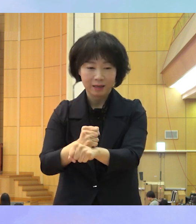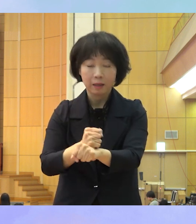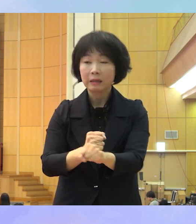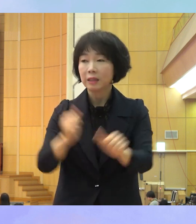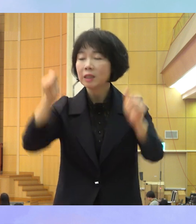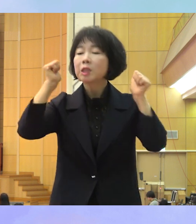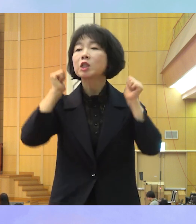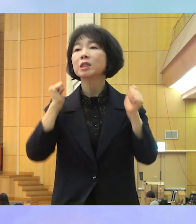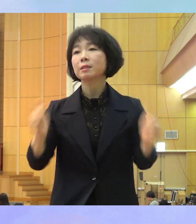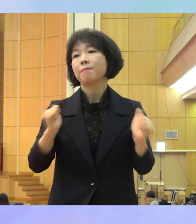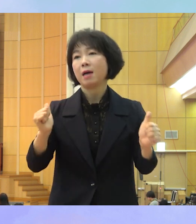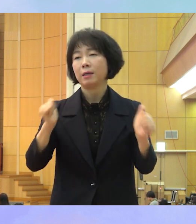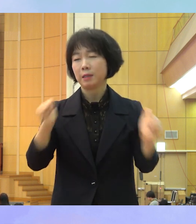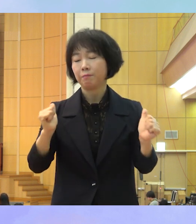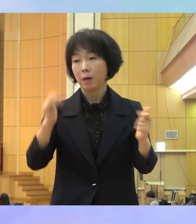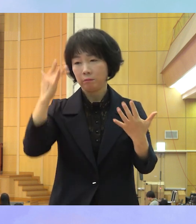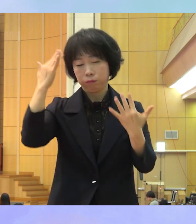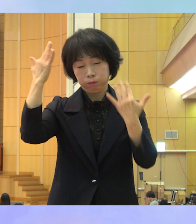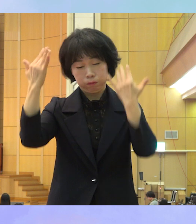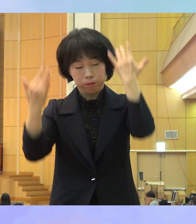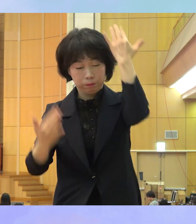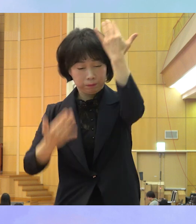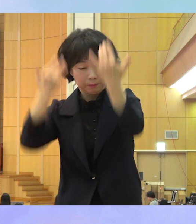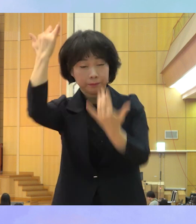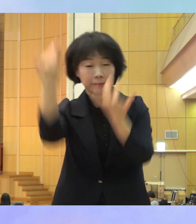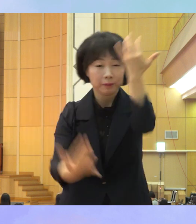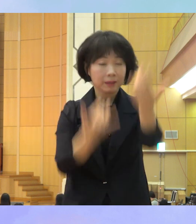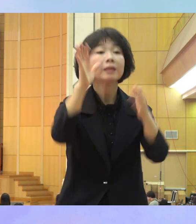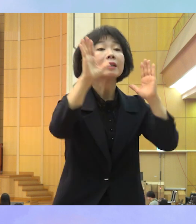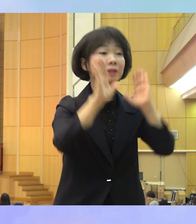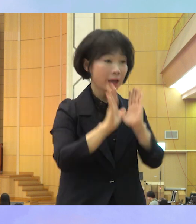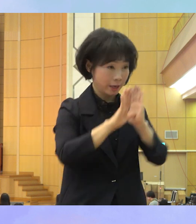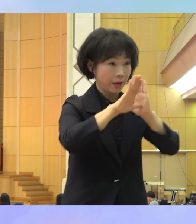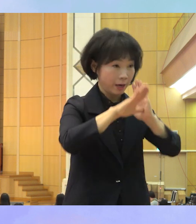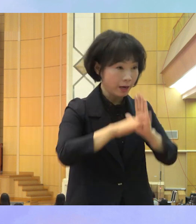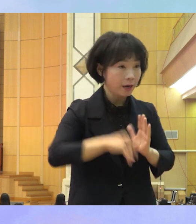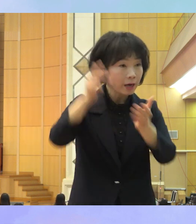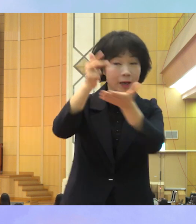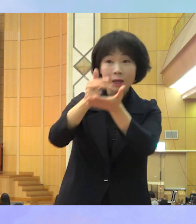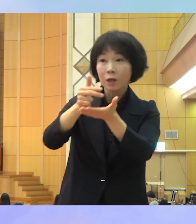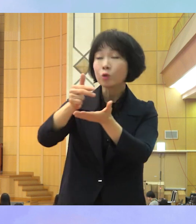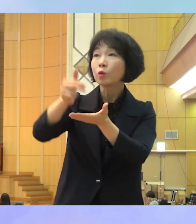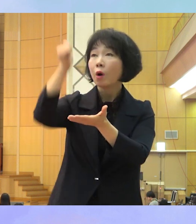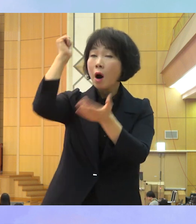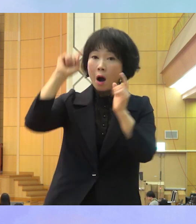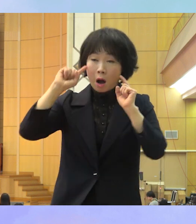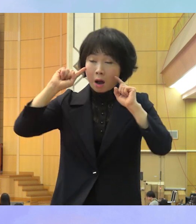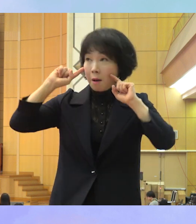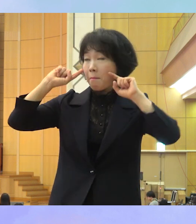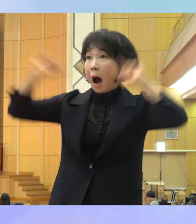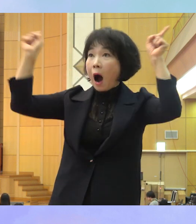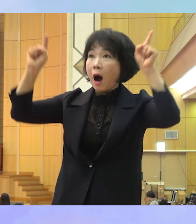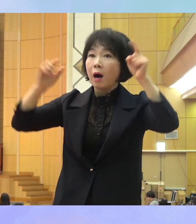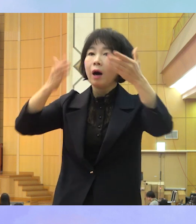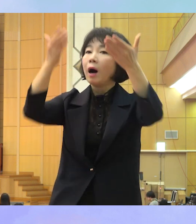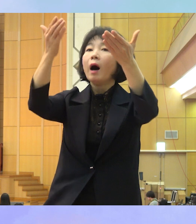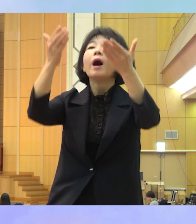의지하세. 심판의 불이 내릴 때에